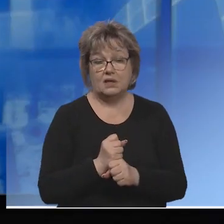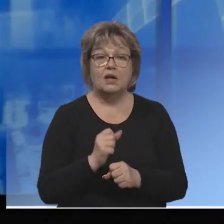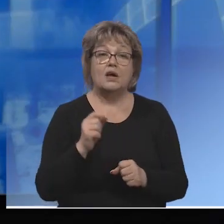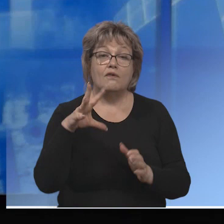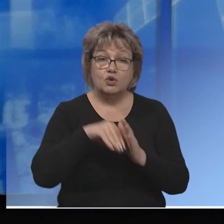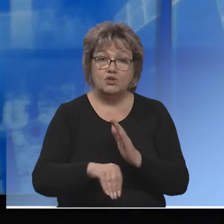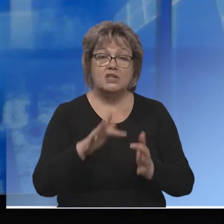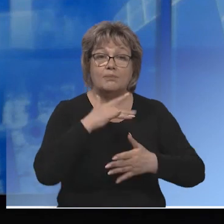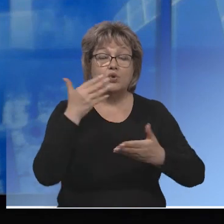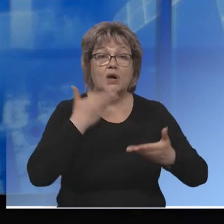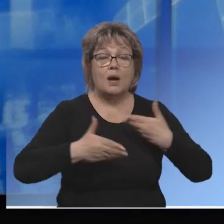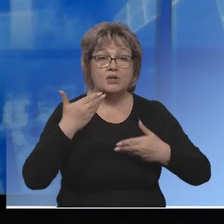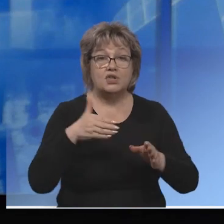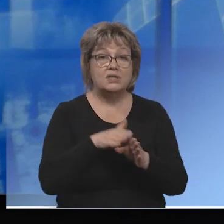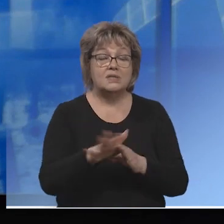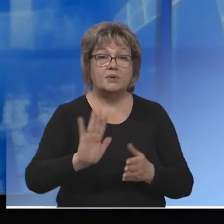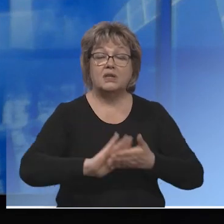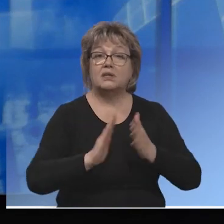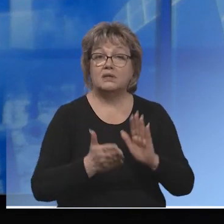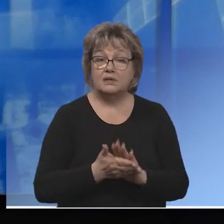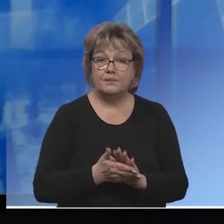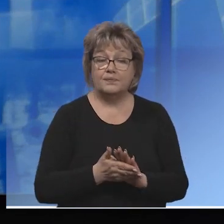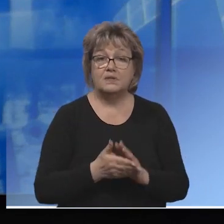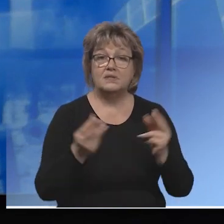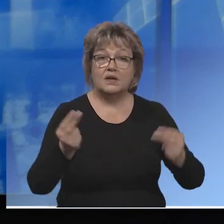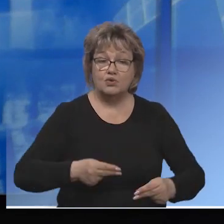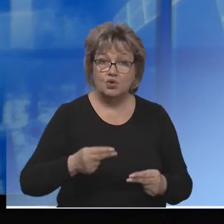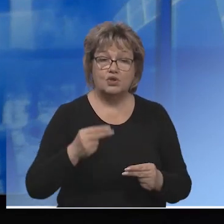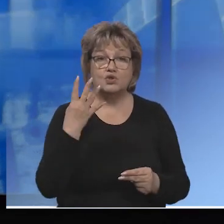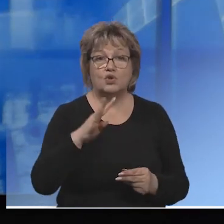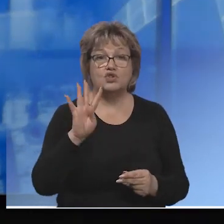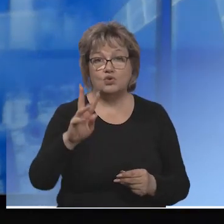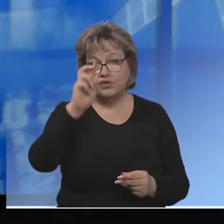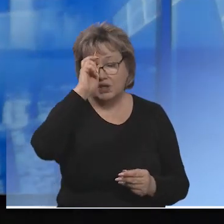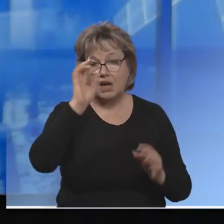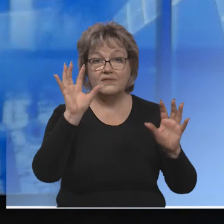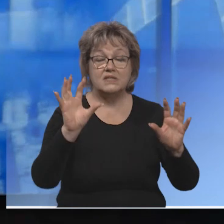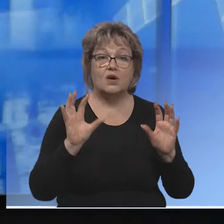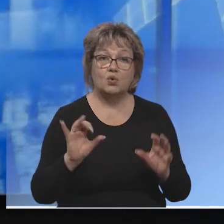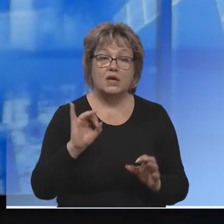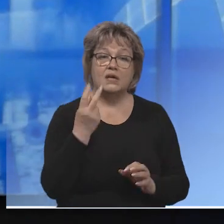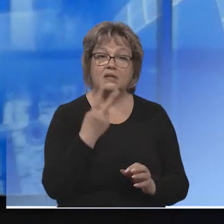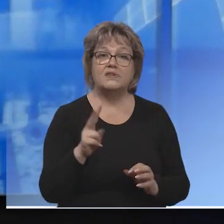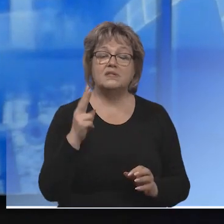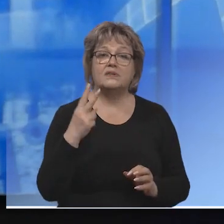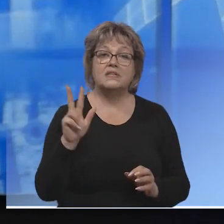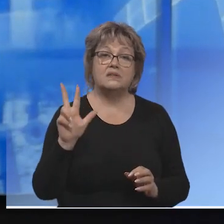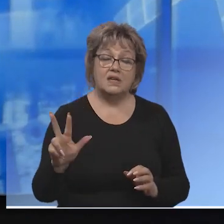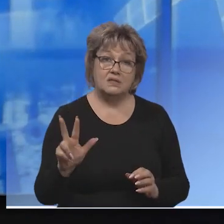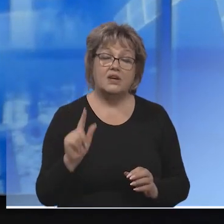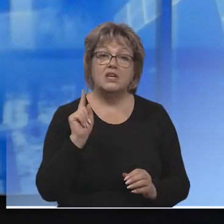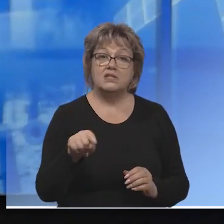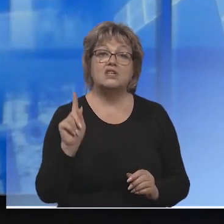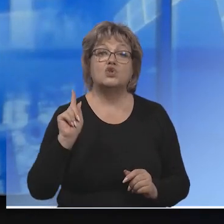числе очень много обращений по неисполнению обязательств по договорам и контрактам, заключенным в рамках 44-го федерального закона и 223-го.